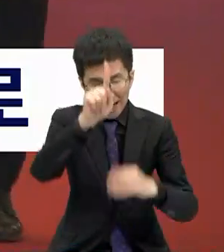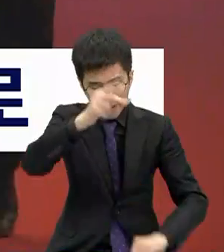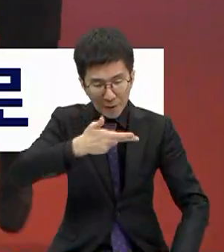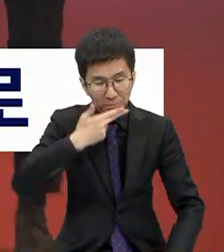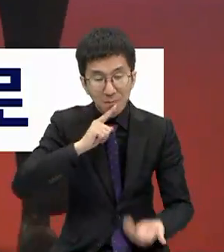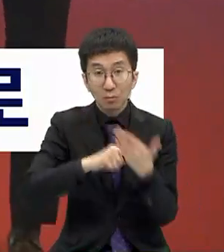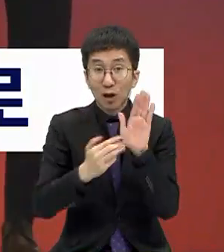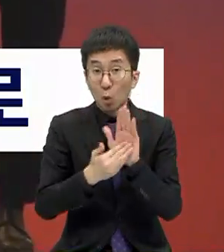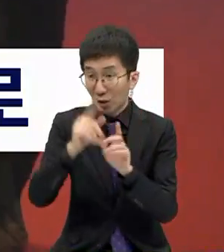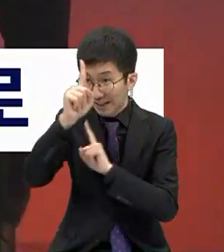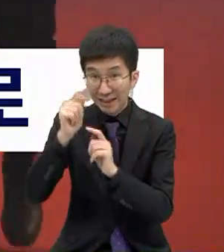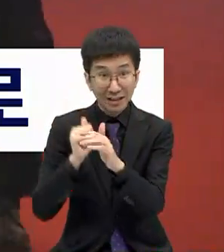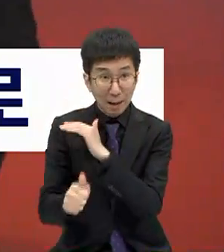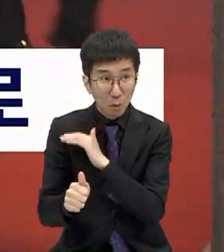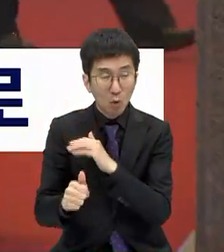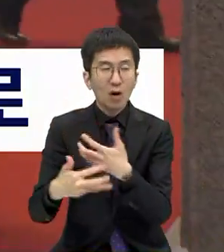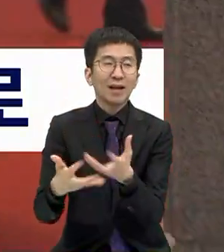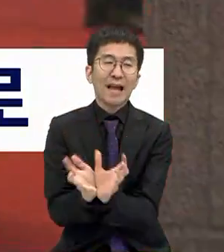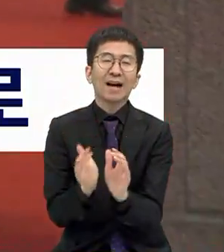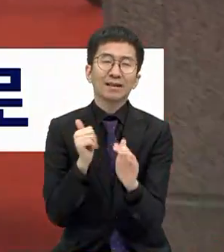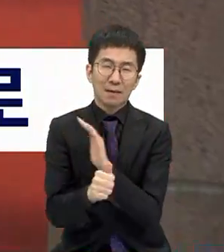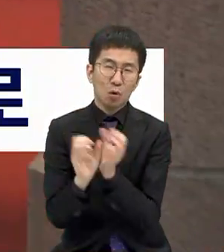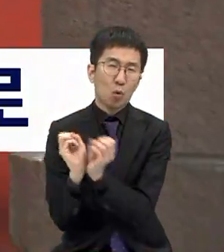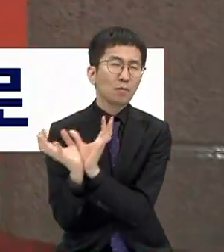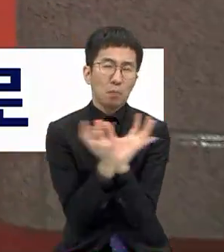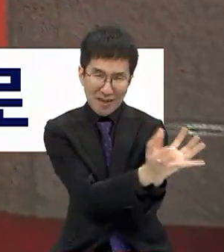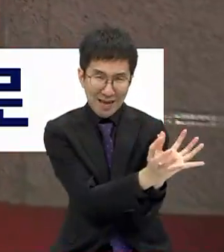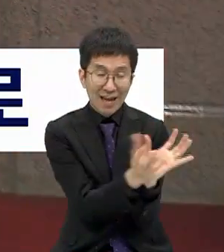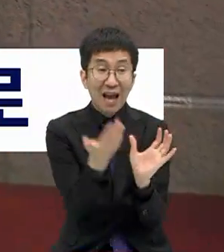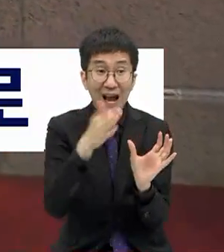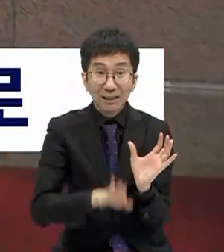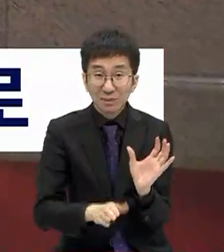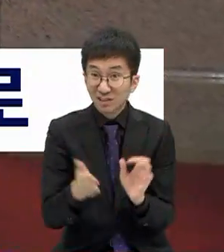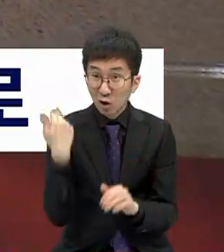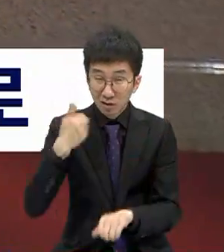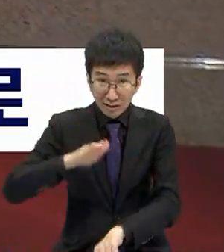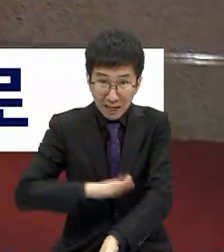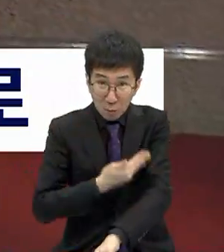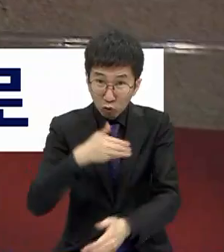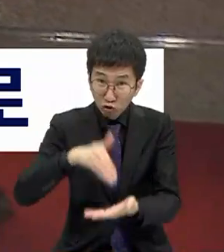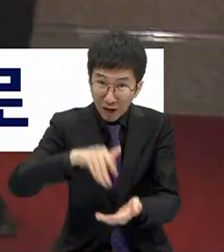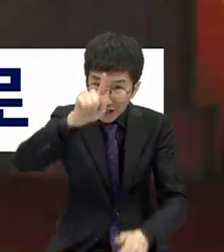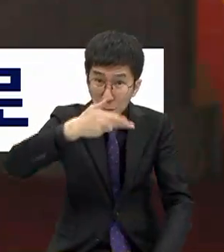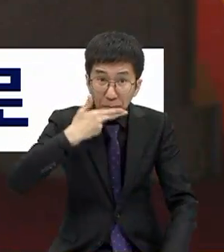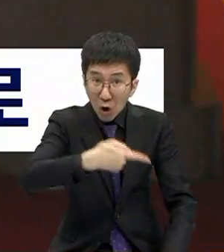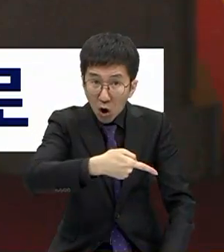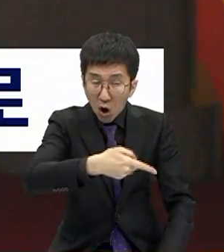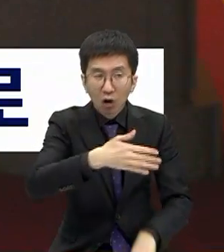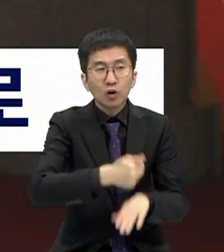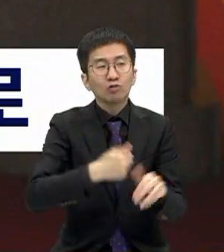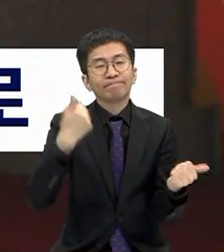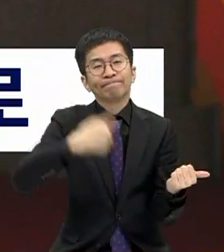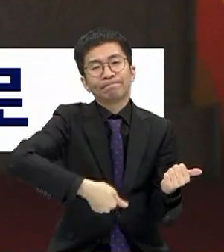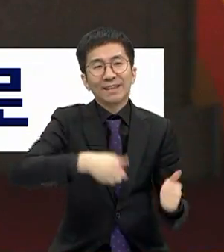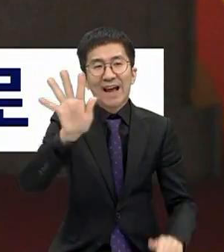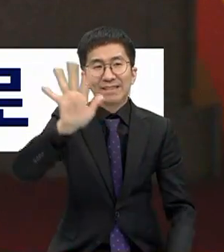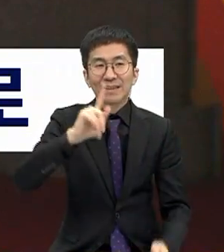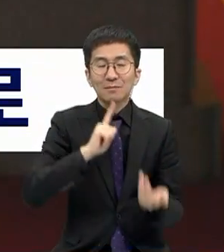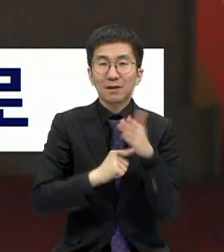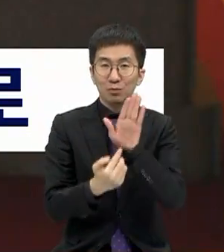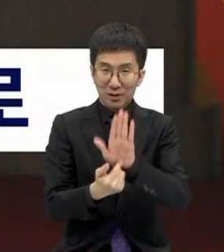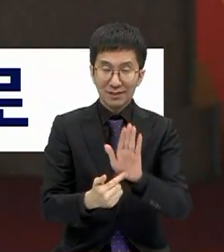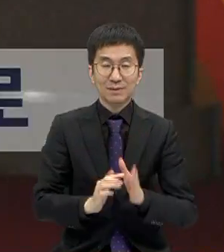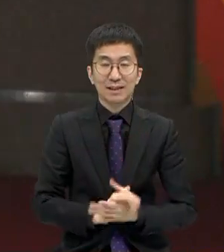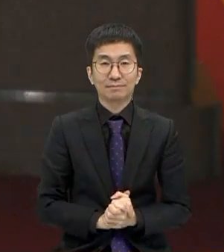이준석 국민의힘 대표는 당을 대표해 조화는 보내겠지만 지난 과오에 대한 반성이 없었던 만큼 따로 조문을 가진 않겠다고